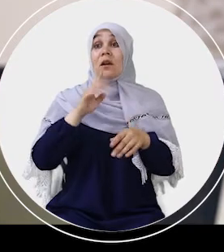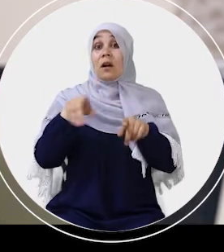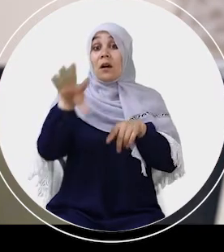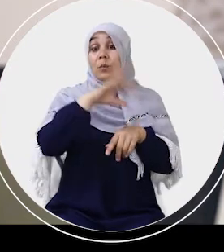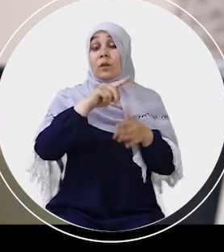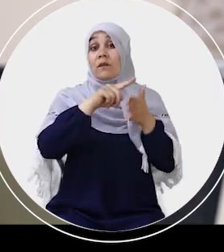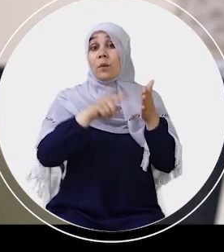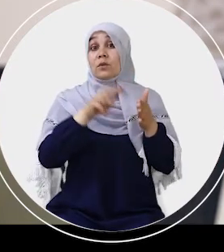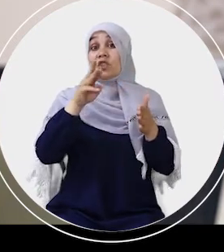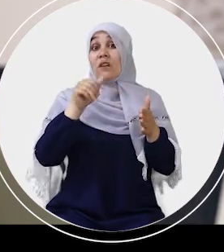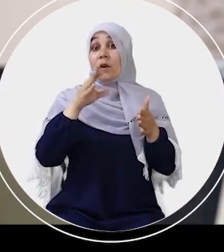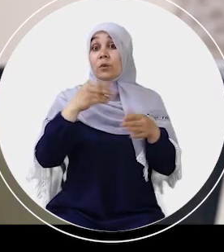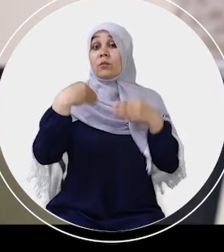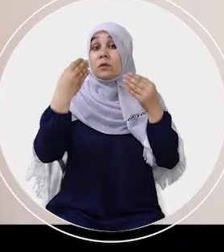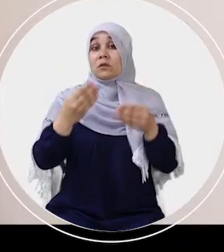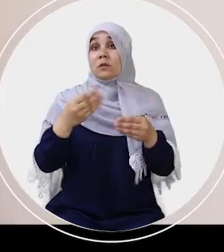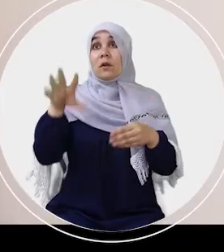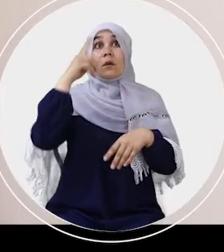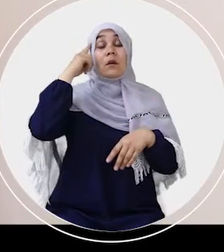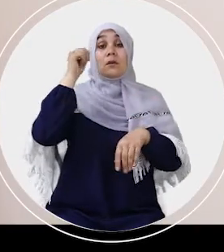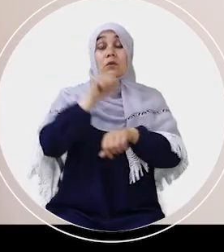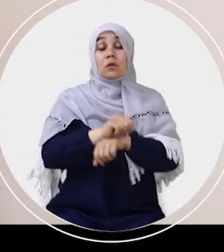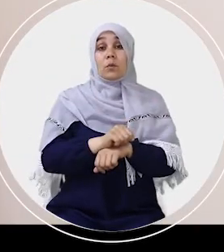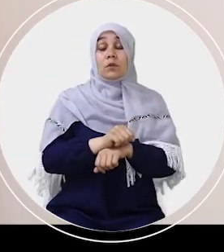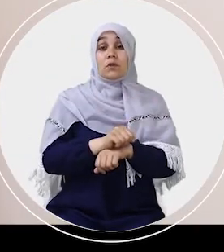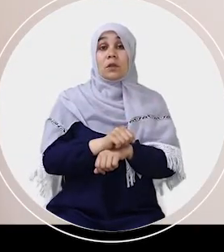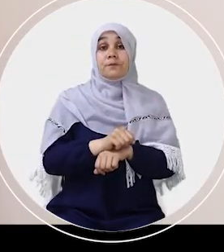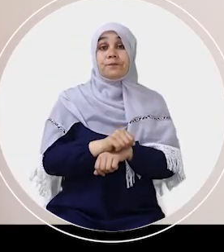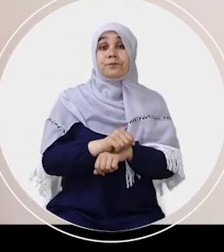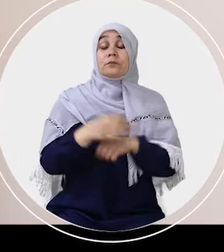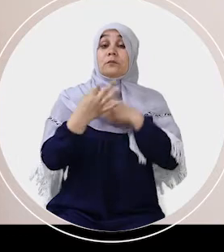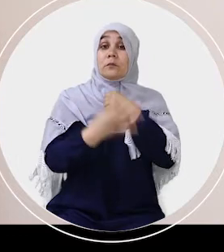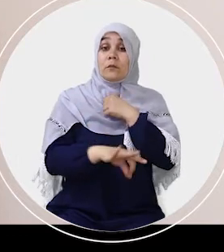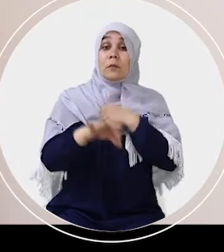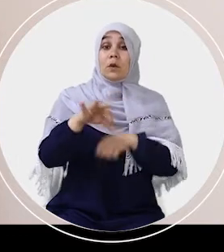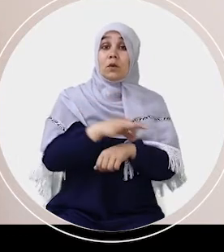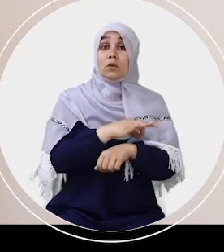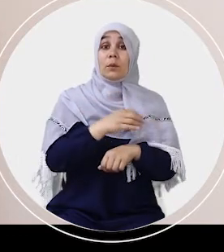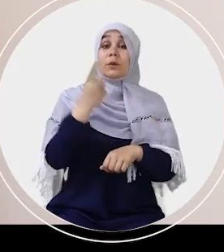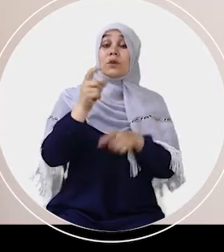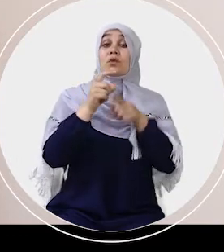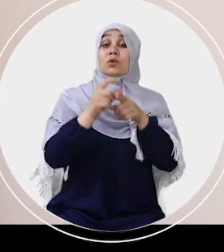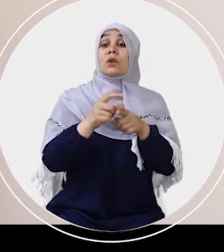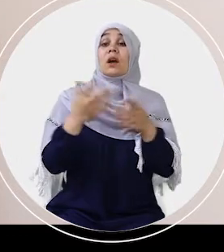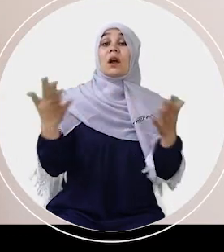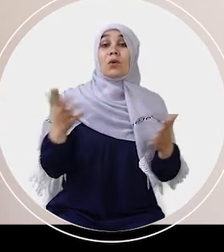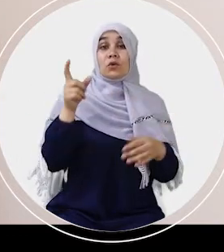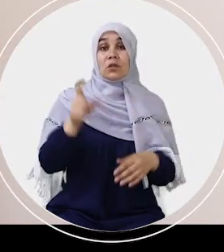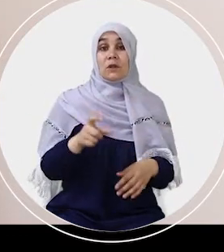savolda asl holat namoyon bo'lib qoladi. Va so'nggi savol, juftingiz bir so'z bilan aytganda qanday